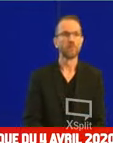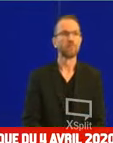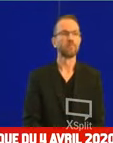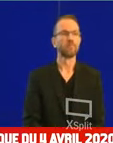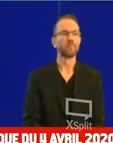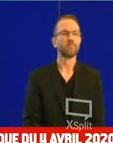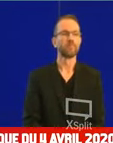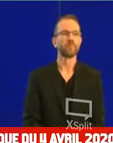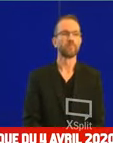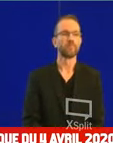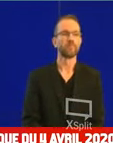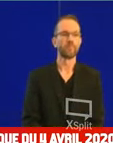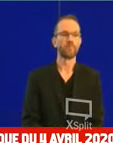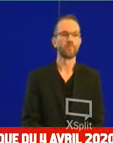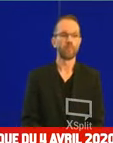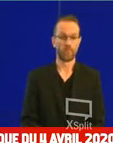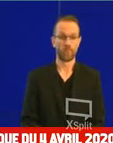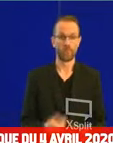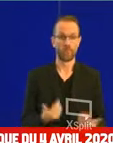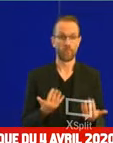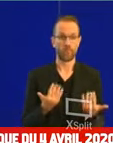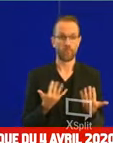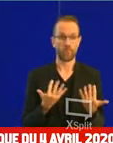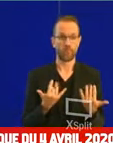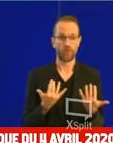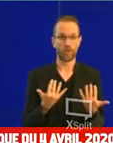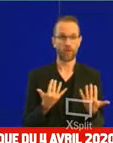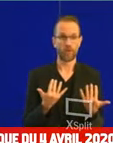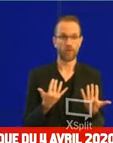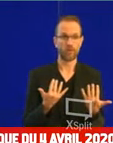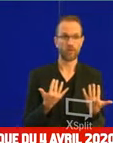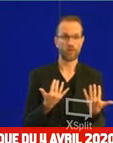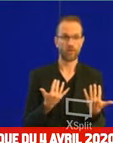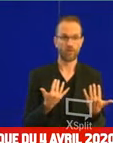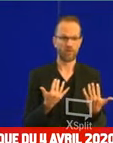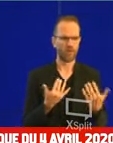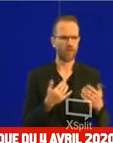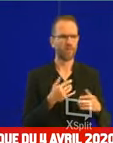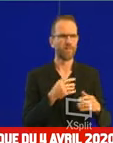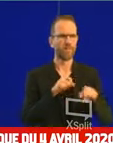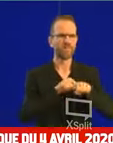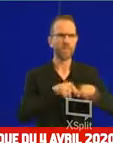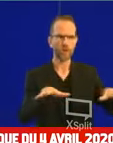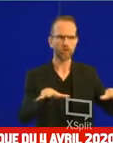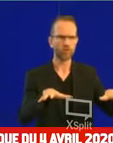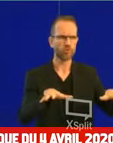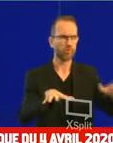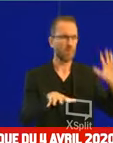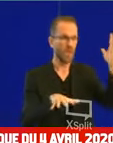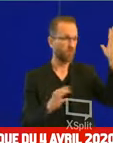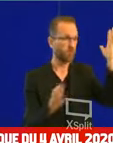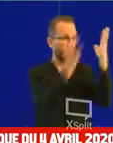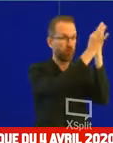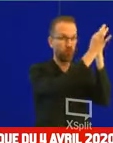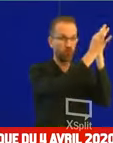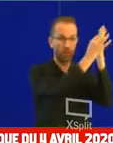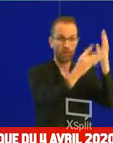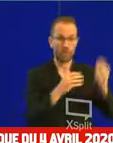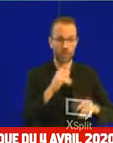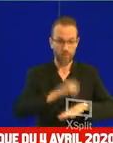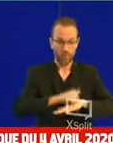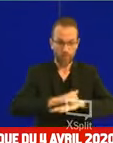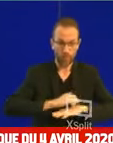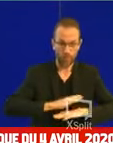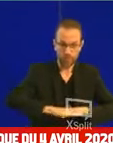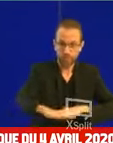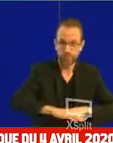épidémie ce ne sont ni les arbres ni le asphalt d'assaut les rues ce sont les personnes sans les personnes qui sont infectées danser les personnes qui